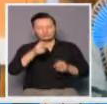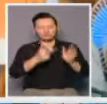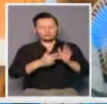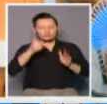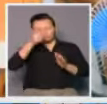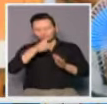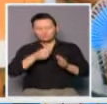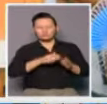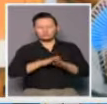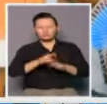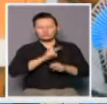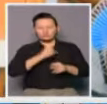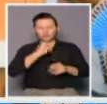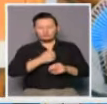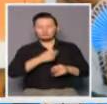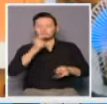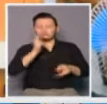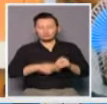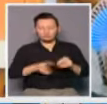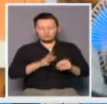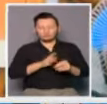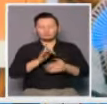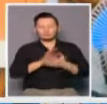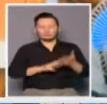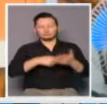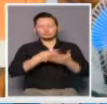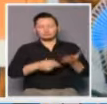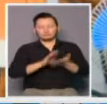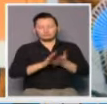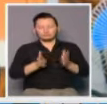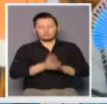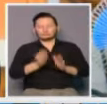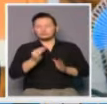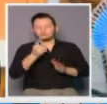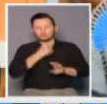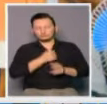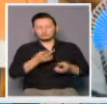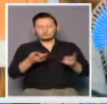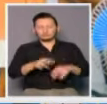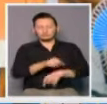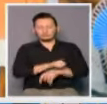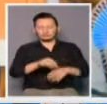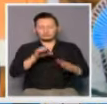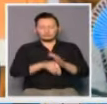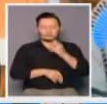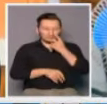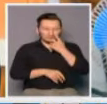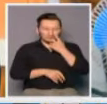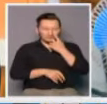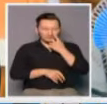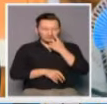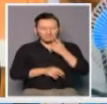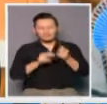году, исполнил свой долг перед Родиной в этом краю. Затем у меня проснулся интерес к работе пограничников, и я остался работать